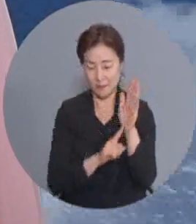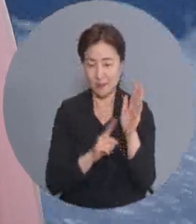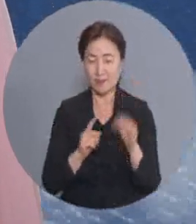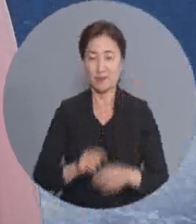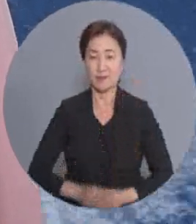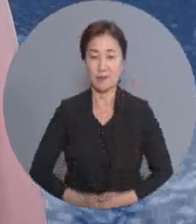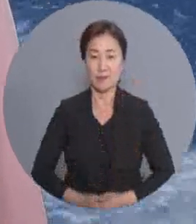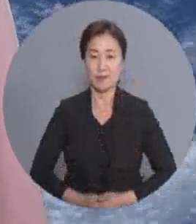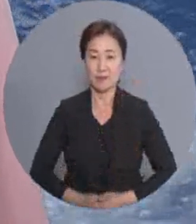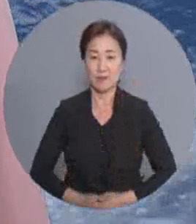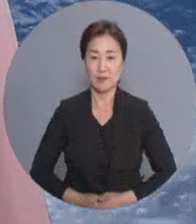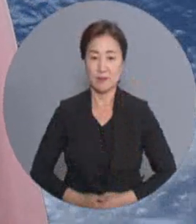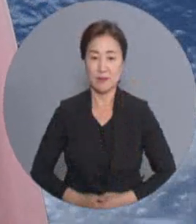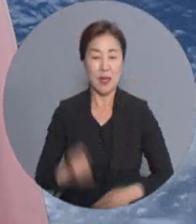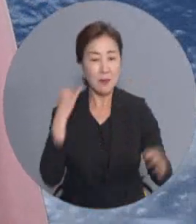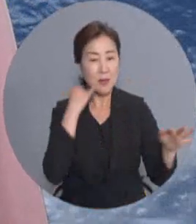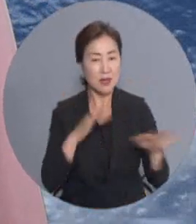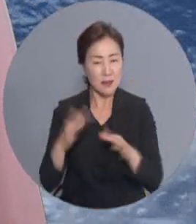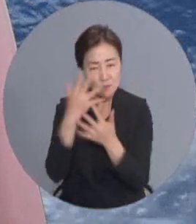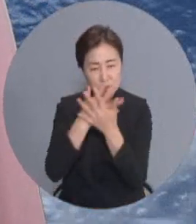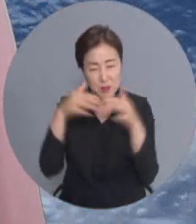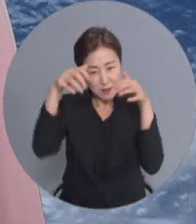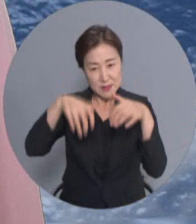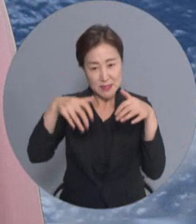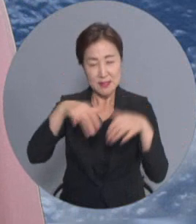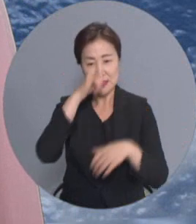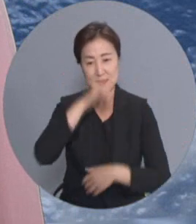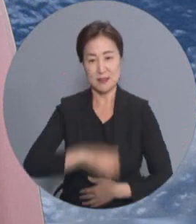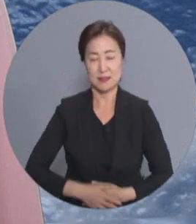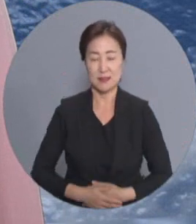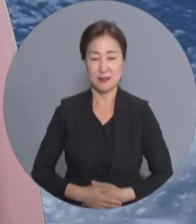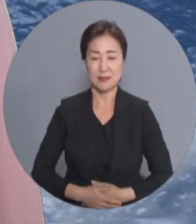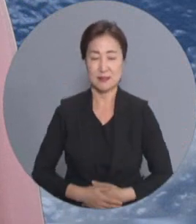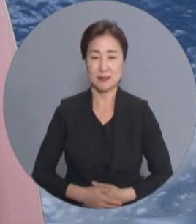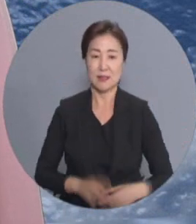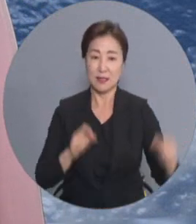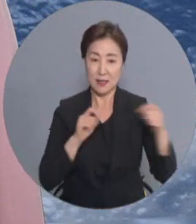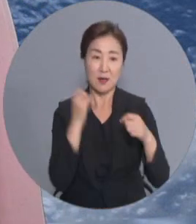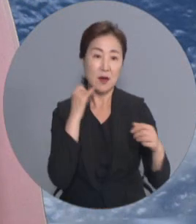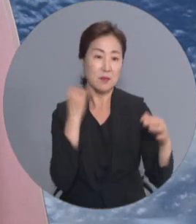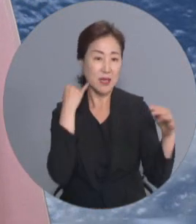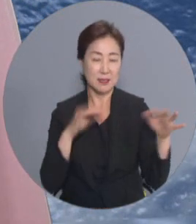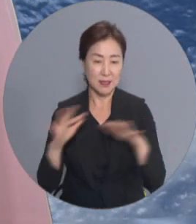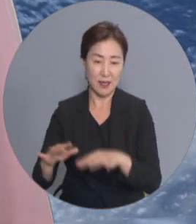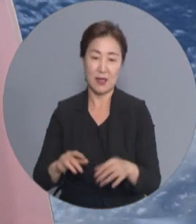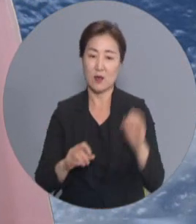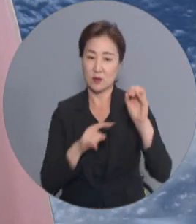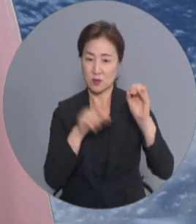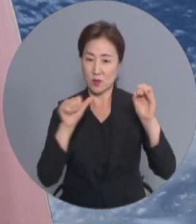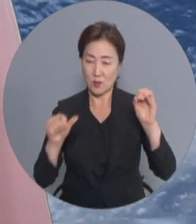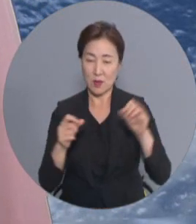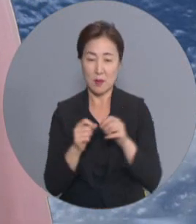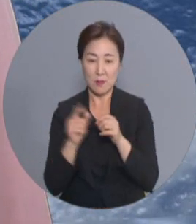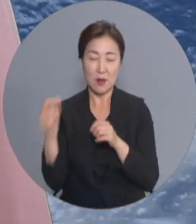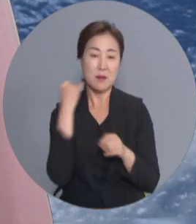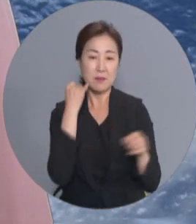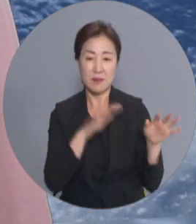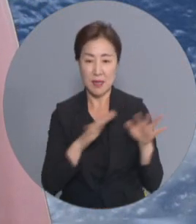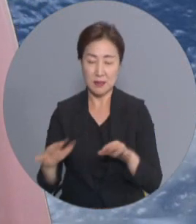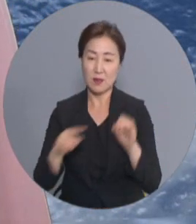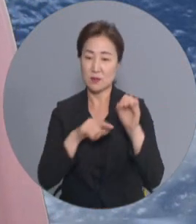보이겠습니다 해상에도 흐리고 비가 오겠습니다 바다의 물결은 남해서부 앞바다에서 0.5m 먼 바다에서는